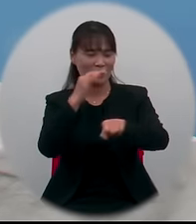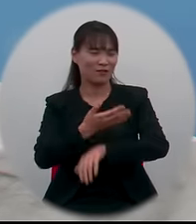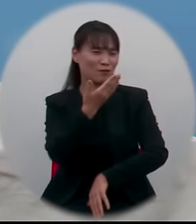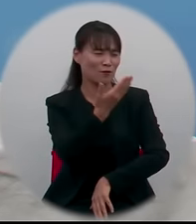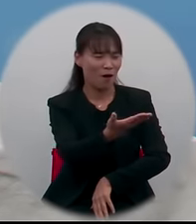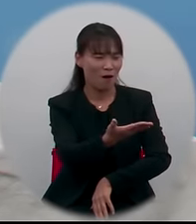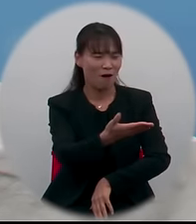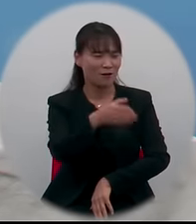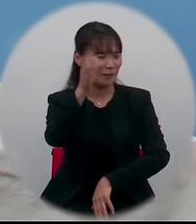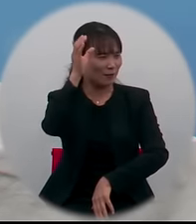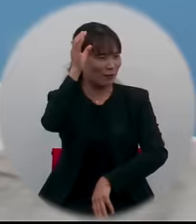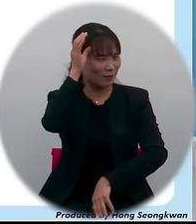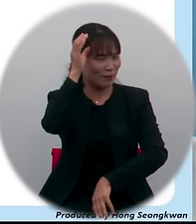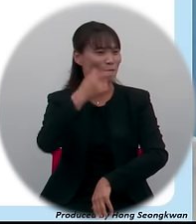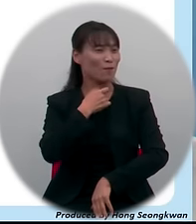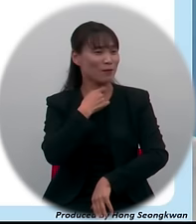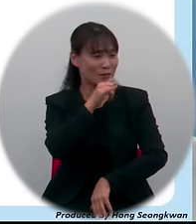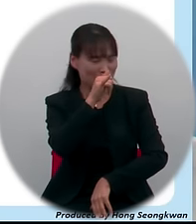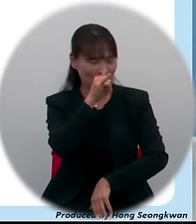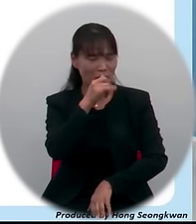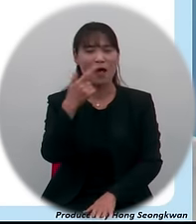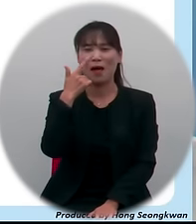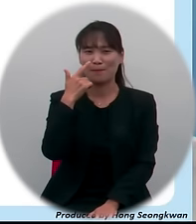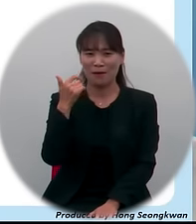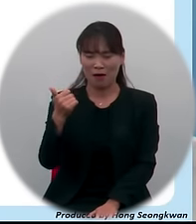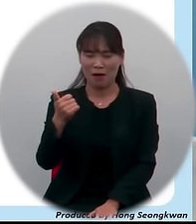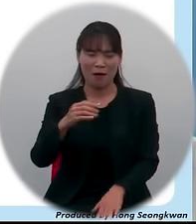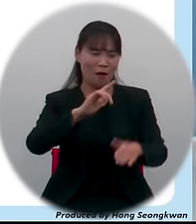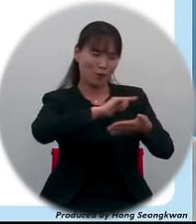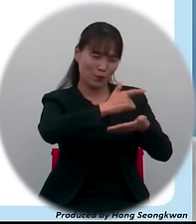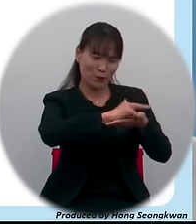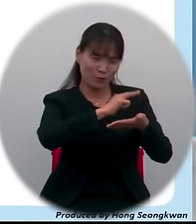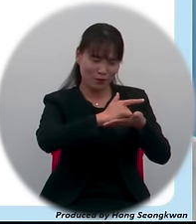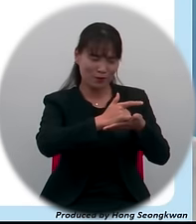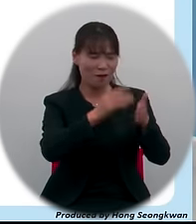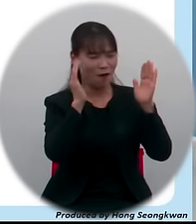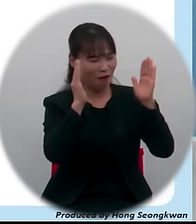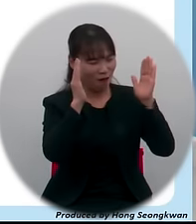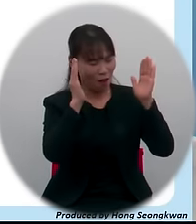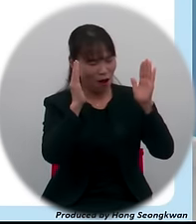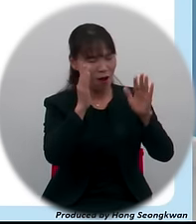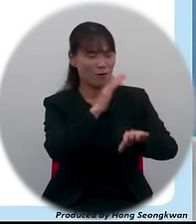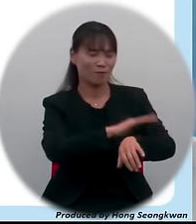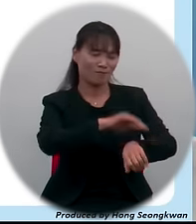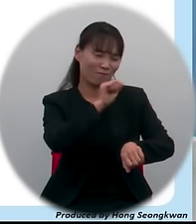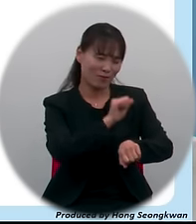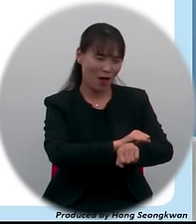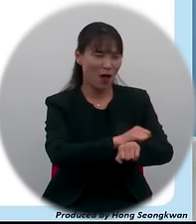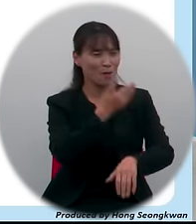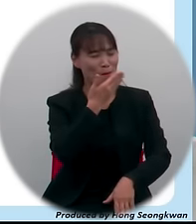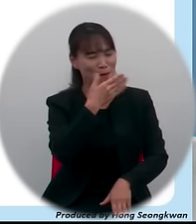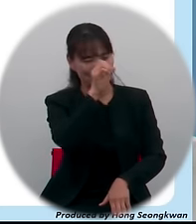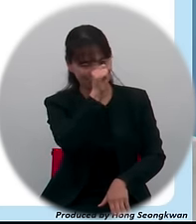바람이 있으셨을 겁니다 이런 모습들을 기대하셨을 겁니다 아빠 최신형 노트북으로 온라인 콜레스 들으니까